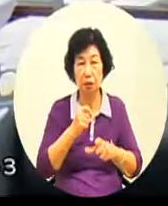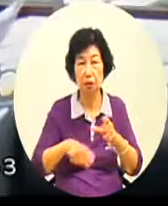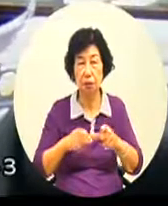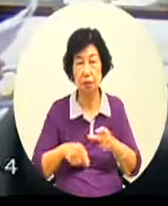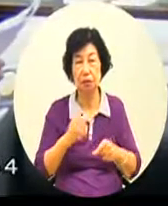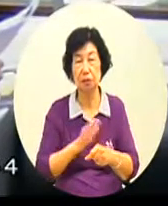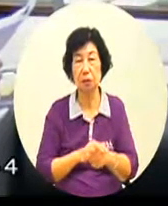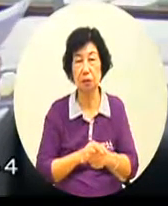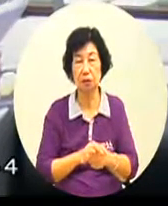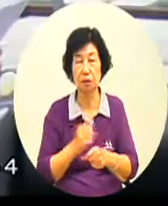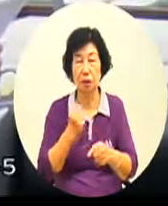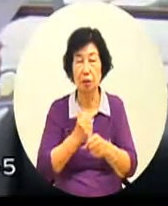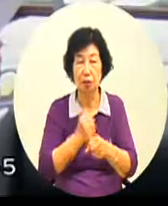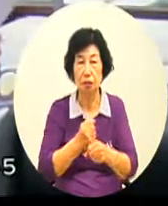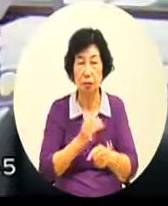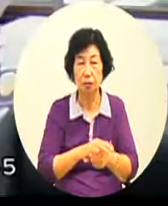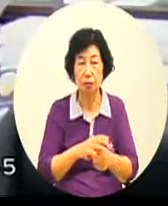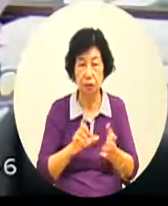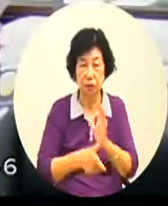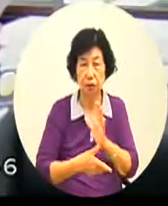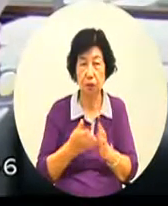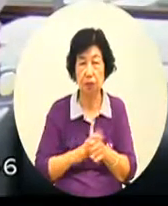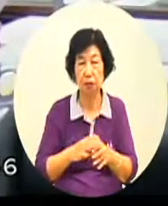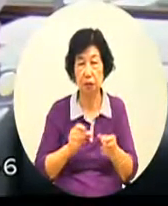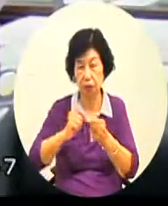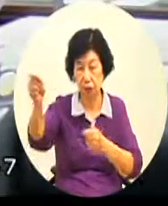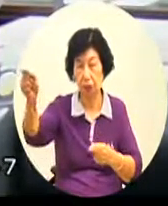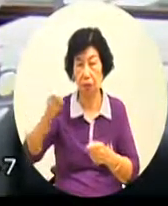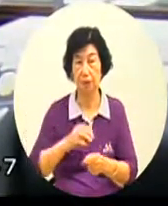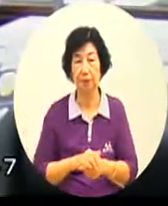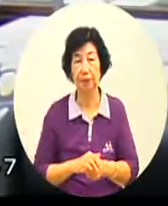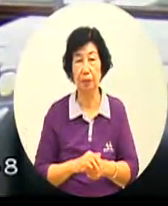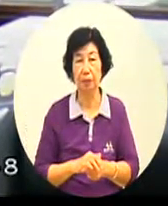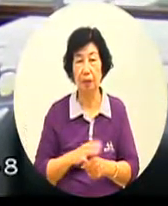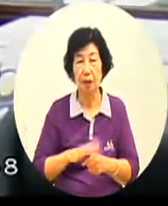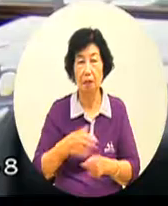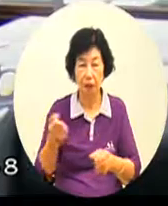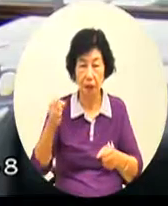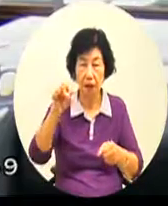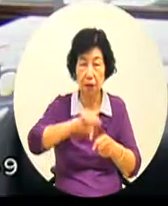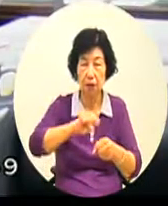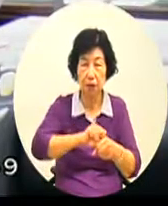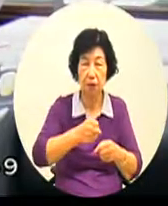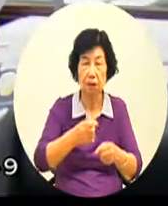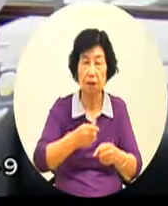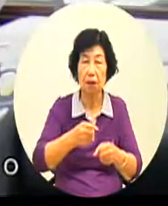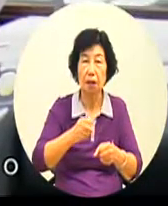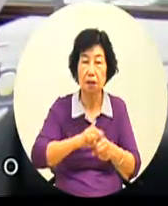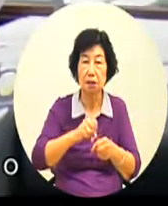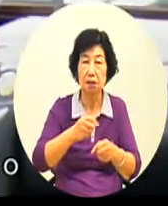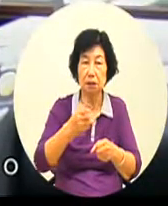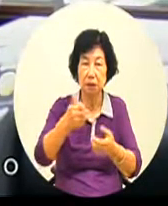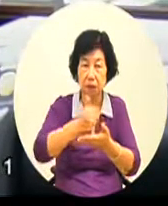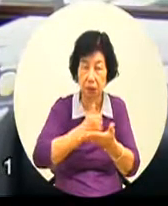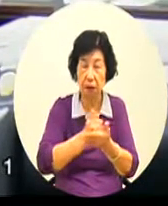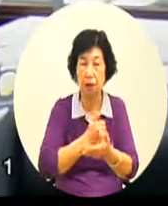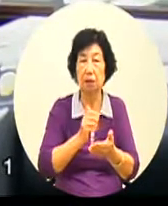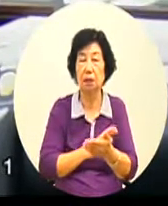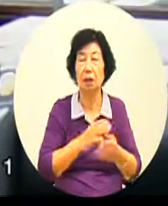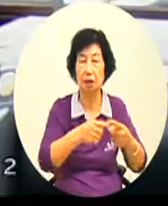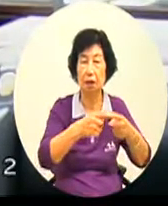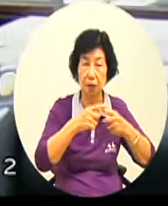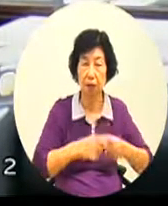大，那应该要怎么做了哦，就是应该要增聘人力缓解业务的需求，而非法要求